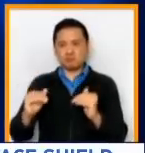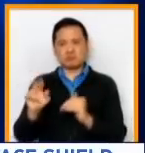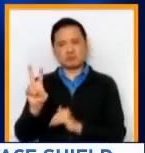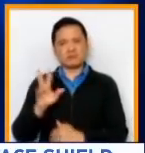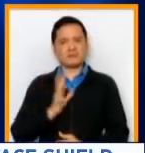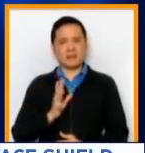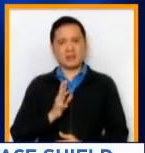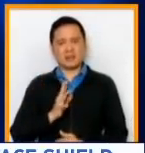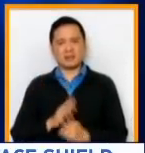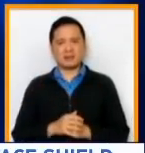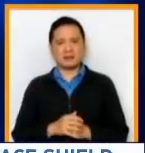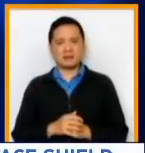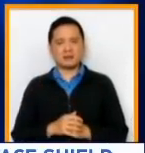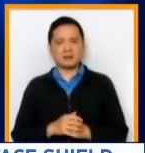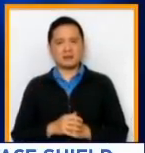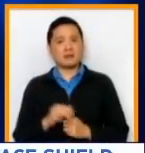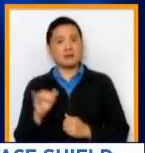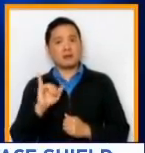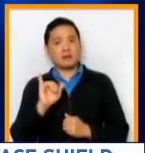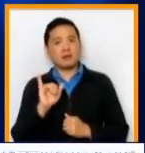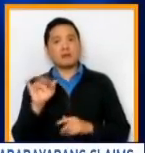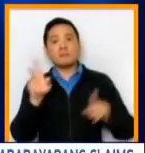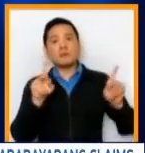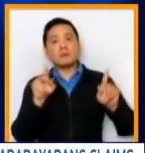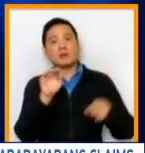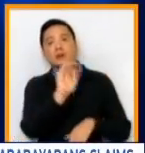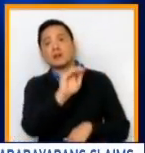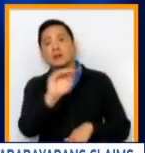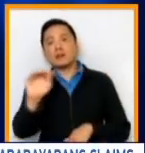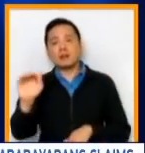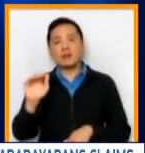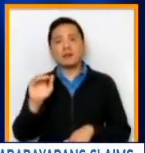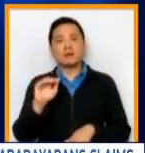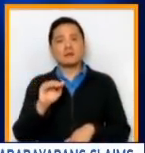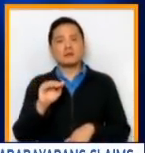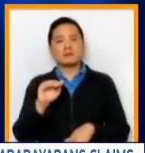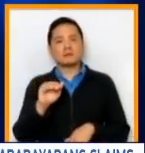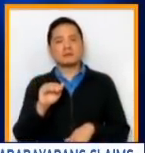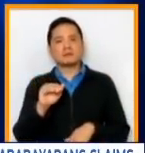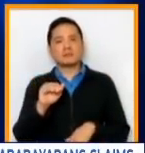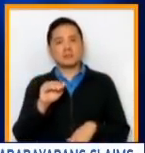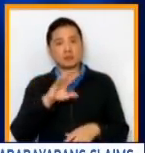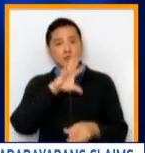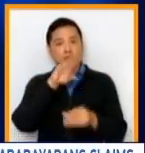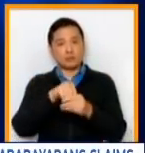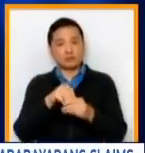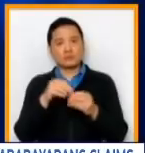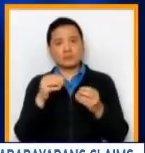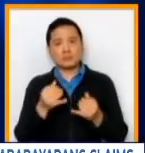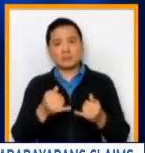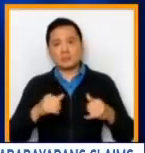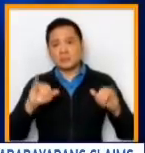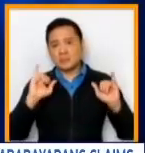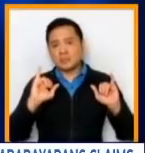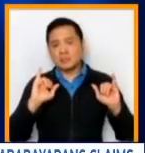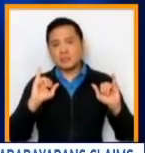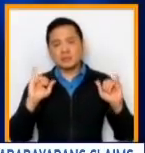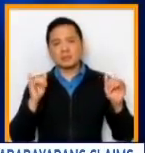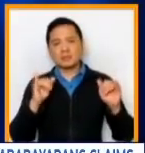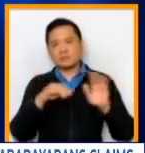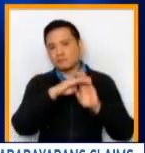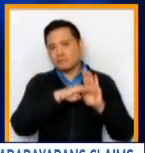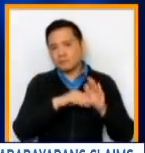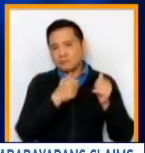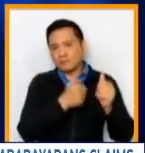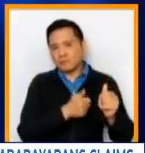paalalahanan ng lahat ng kababayan natin na sana po ay maghinay-hinay lang pa rin ho tayo kasi ang virus po ay naririto